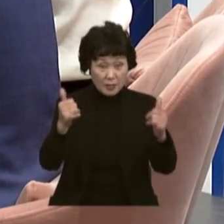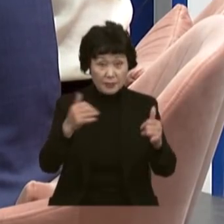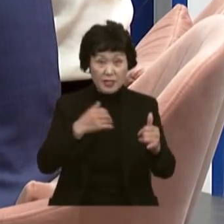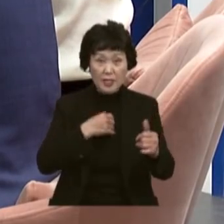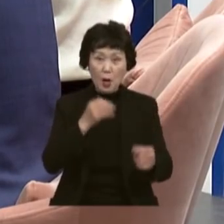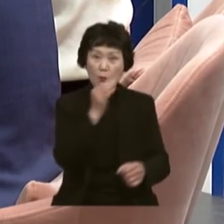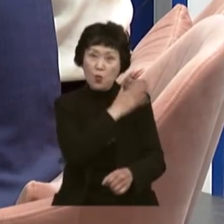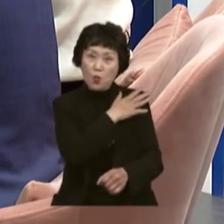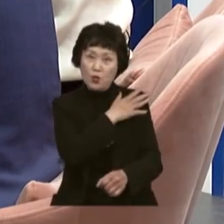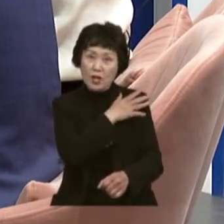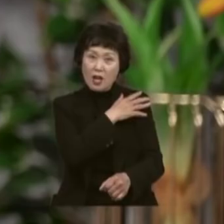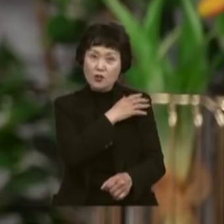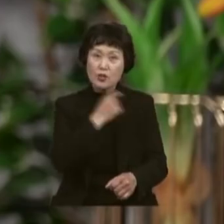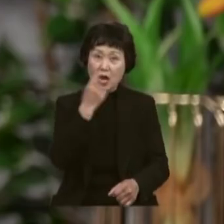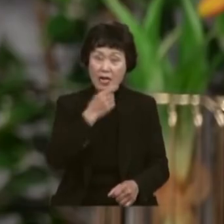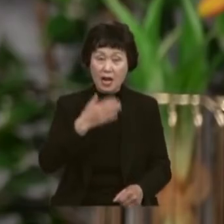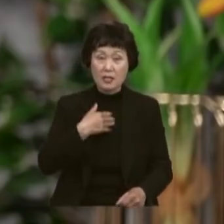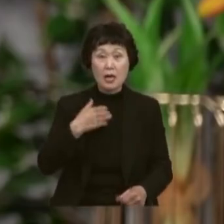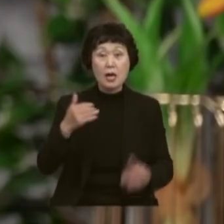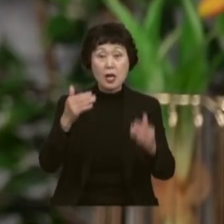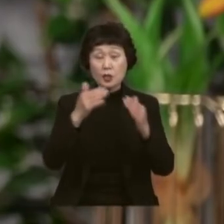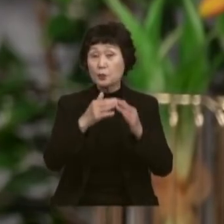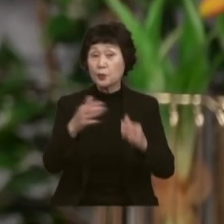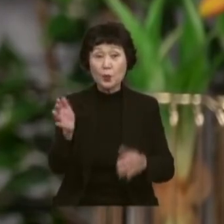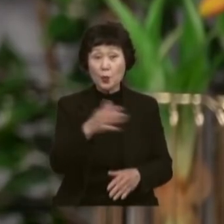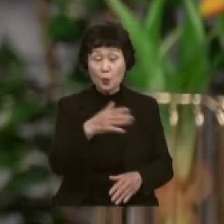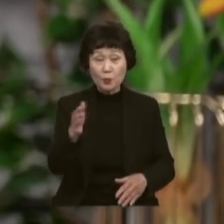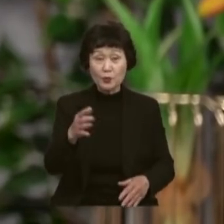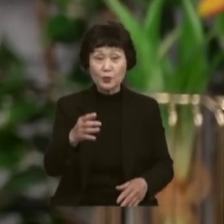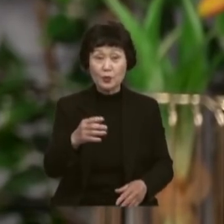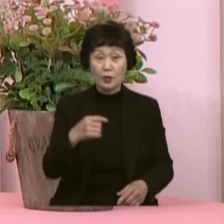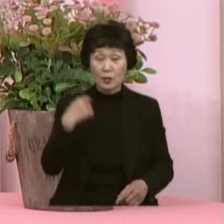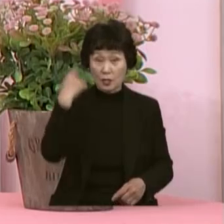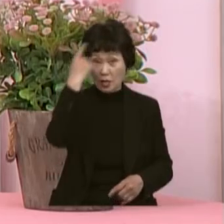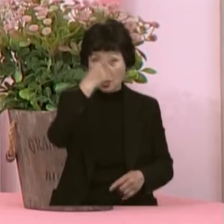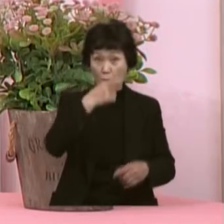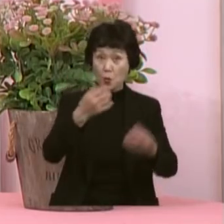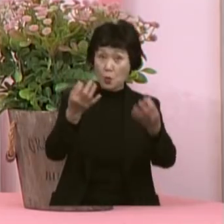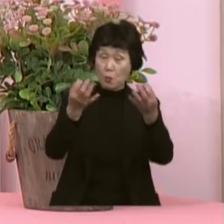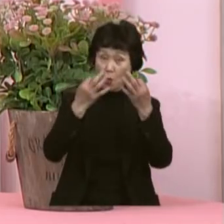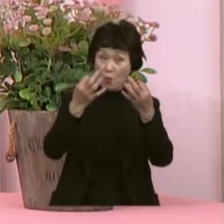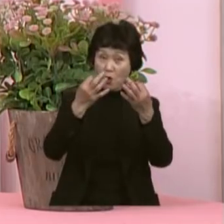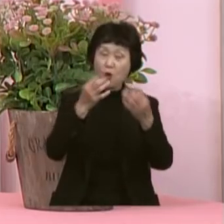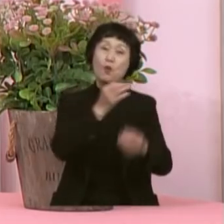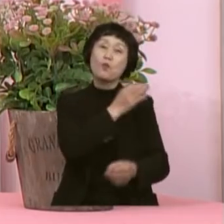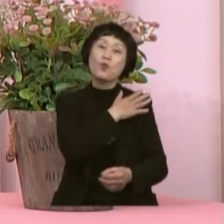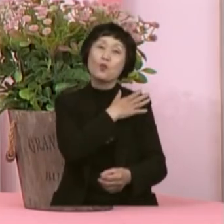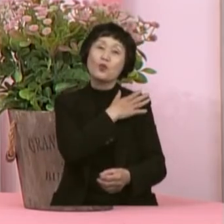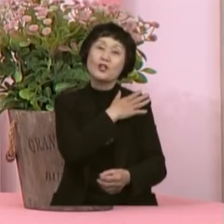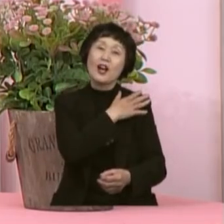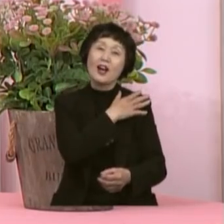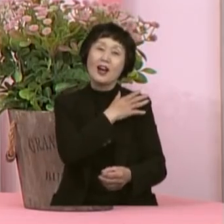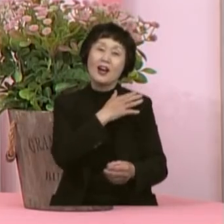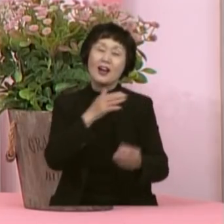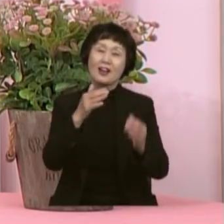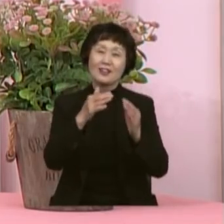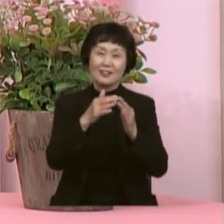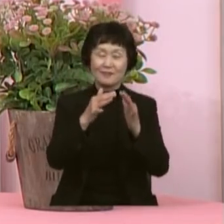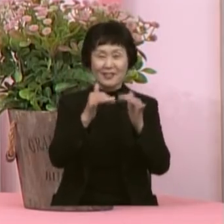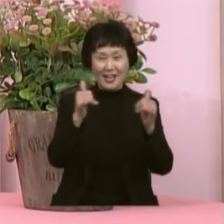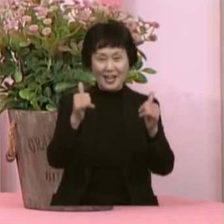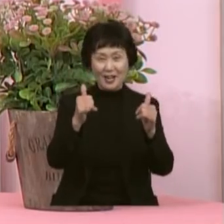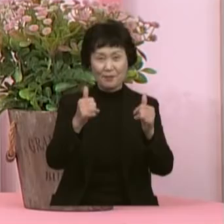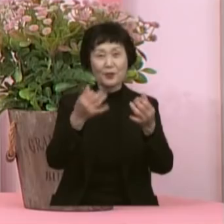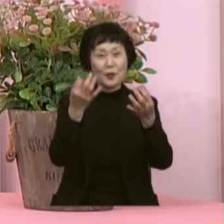없고 전세만 살고 아 이게 생긴 게 부티나게 생겨서 네, 뭐 있어 보인 거 봐요. 이게 너무 넘치니까